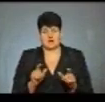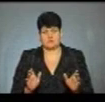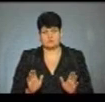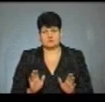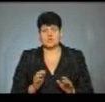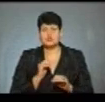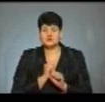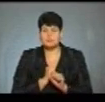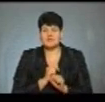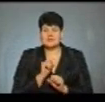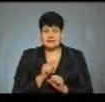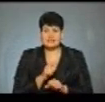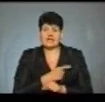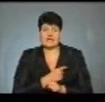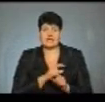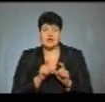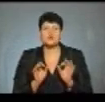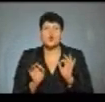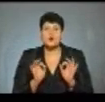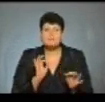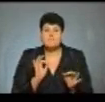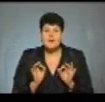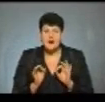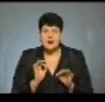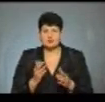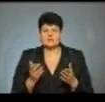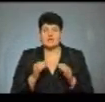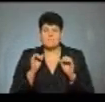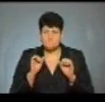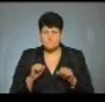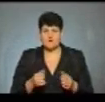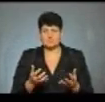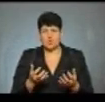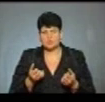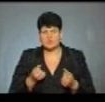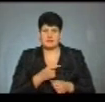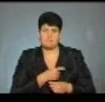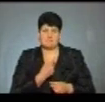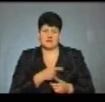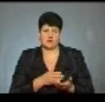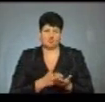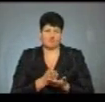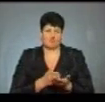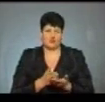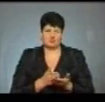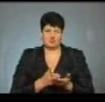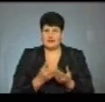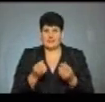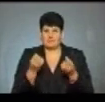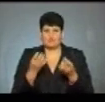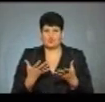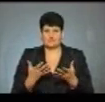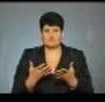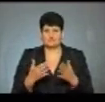І зробити їх лікарнею нормальною, там, де можна отримати медичну послугу, а не просто